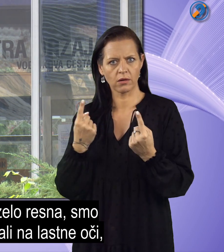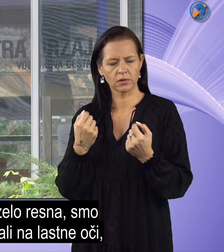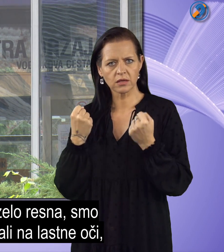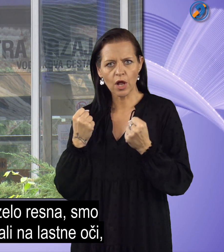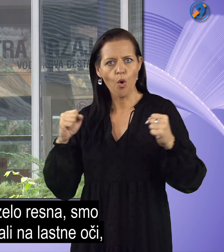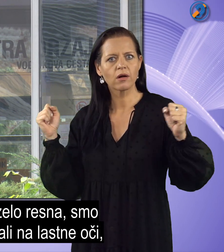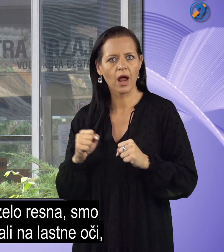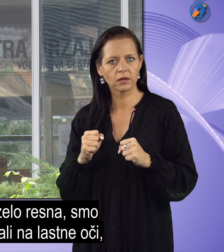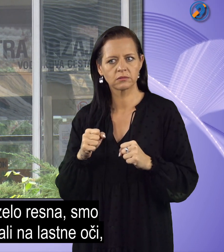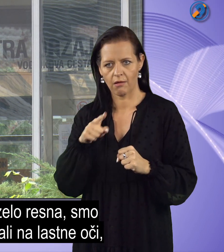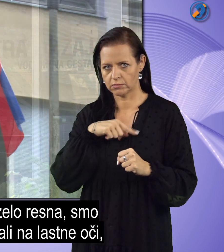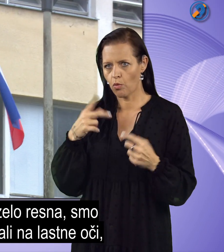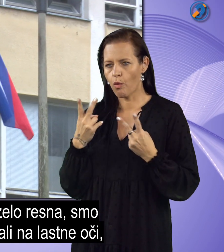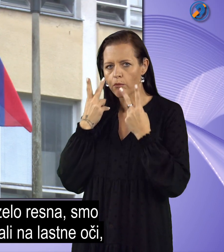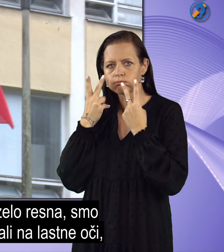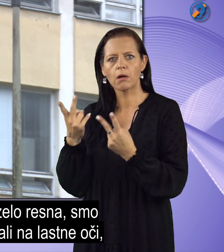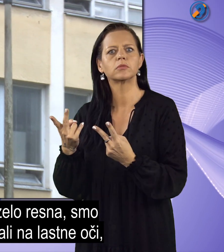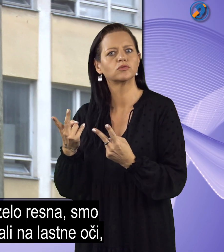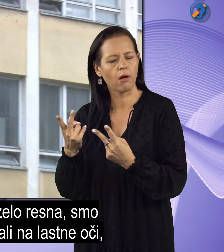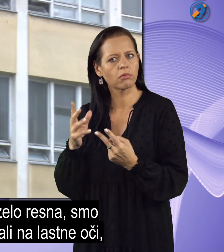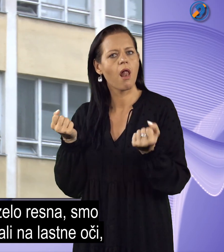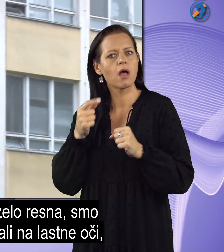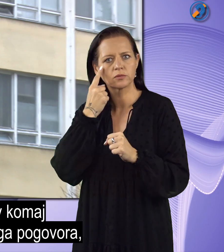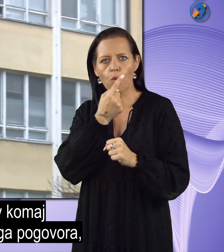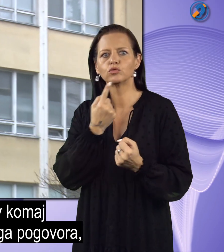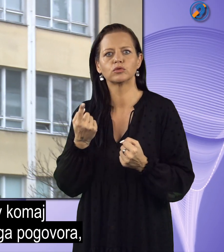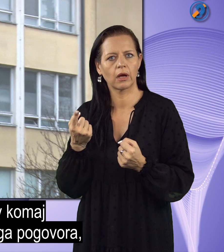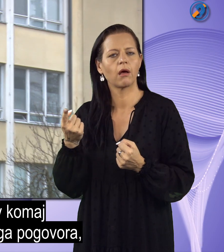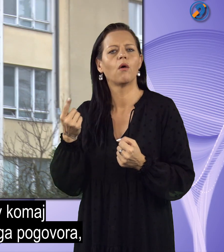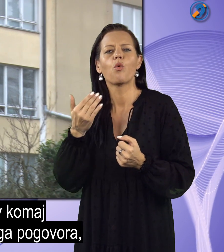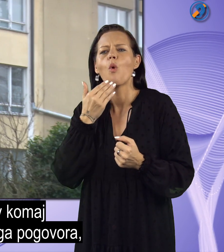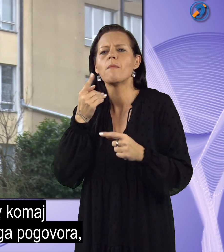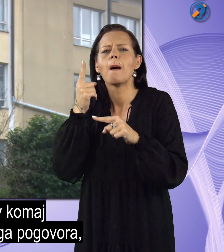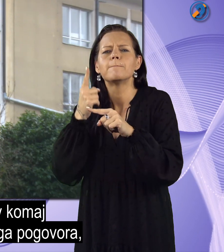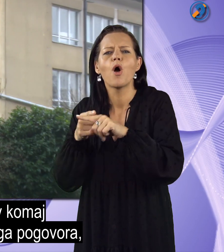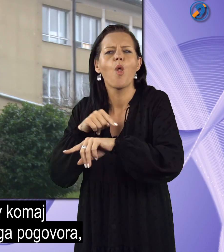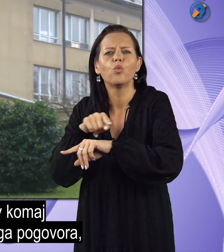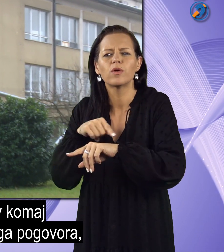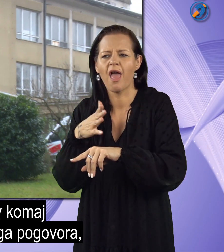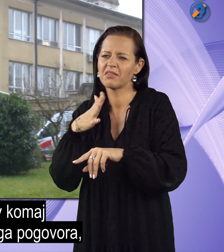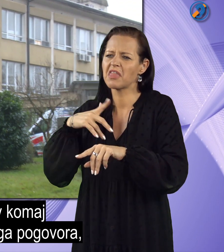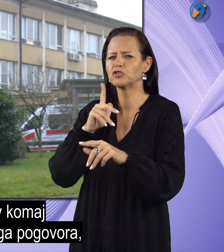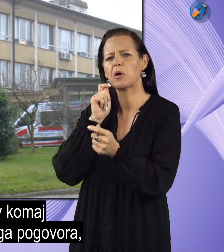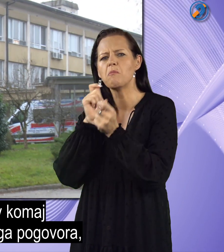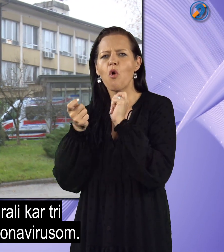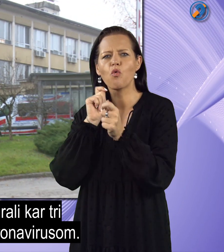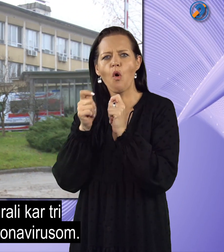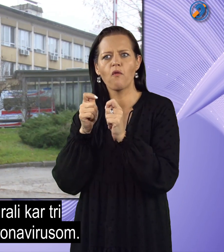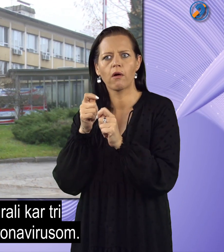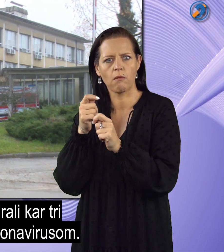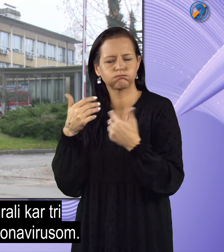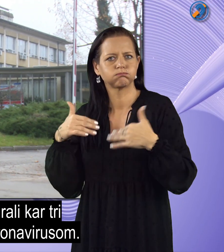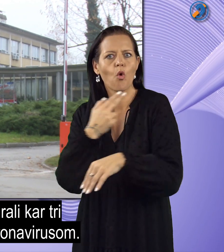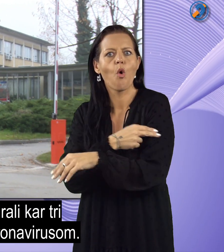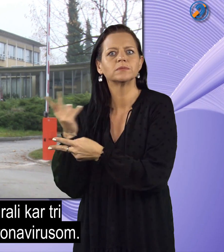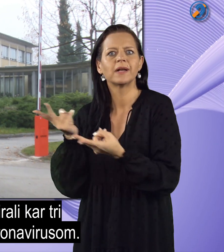Da je situacija zelo resna, smo se lahko prepričali na lastne oči, saj so v komaj pol ure našega pogovora hospitalizirali kar 3